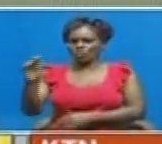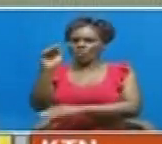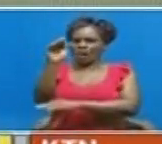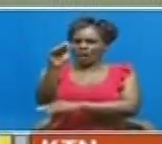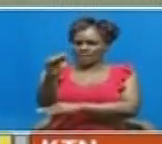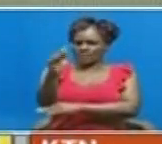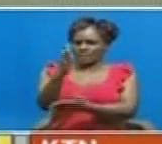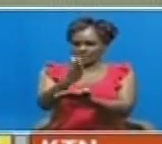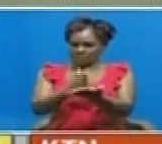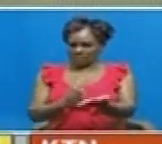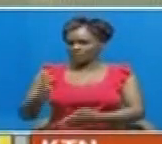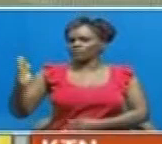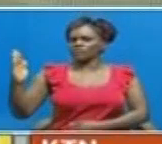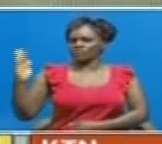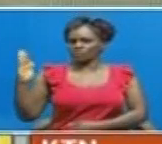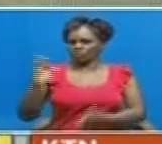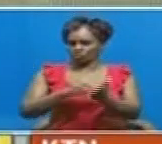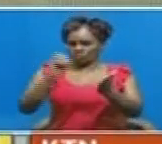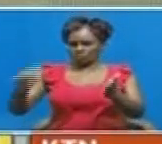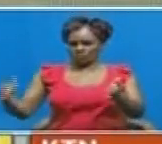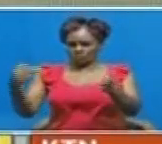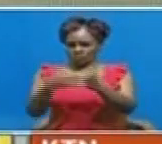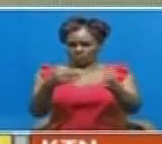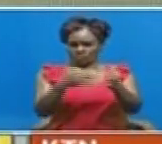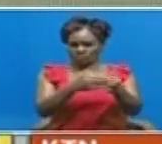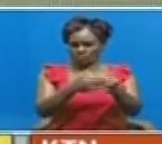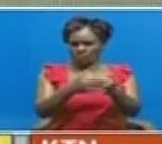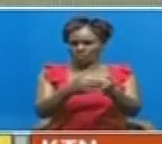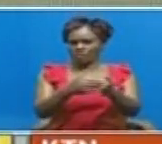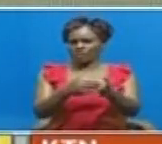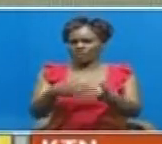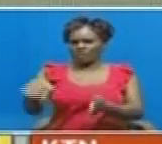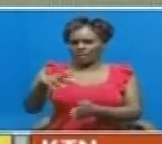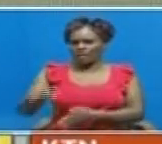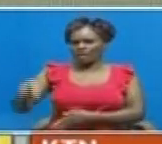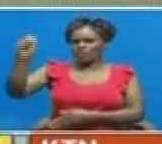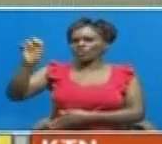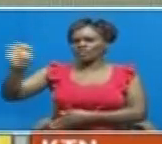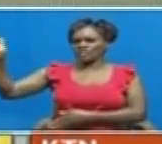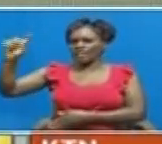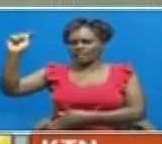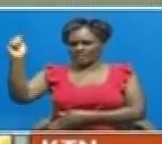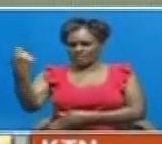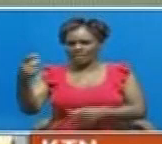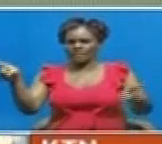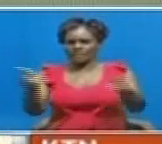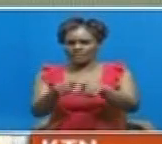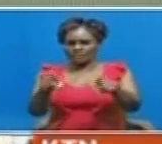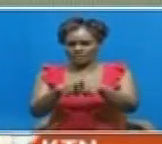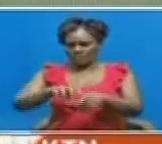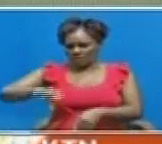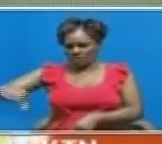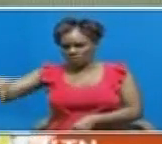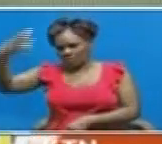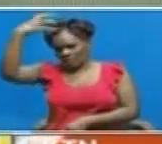wito kwa idara za usal kua maruf ya kutoka nje katika maeneo ya kask mashariki mwa kenya na vile vile katika kati ya